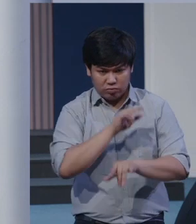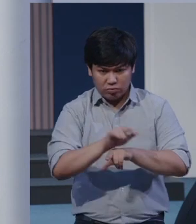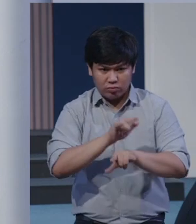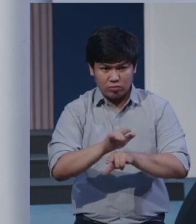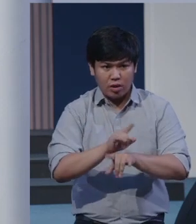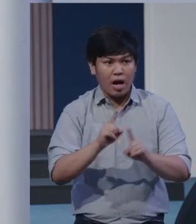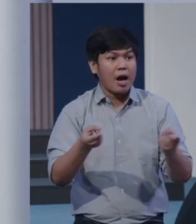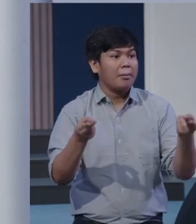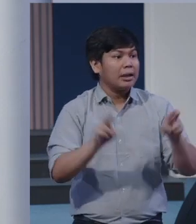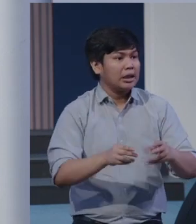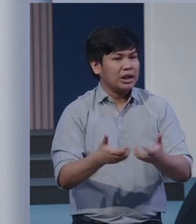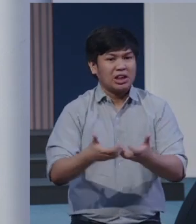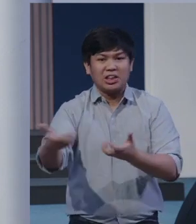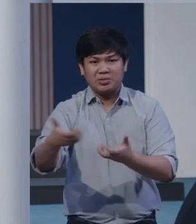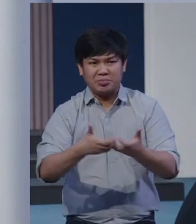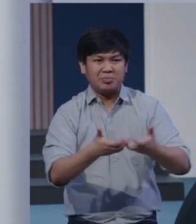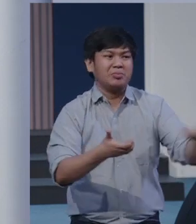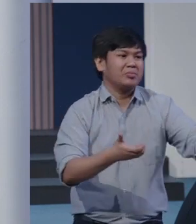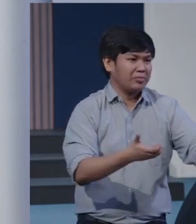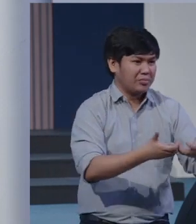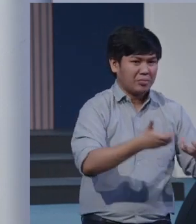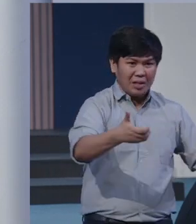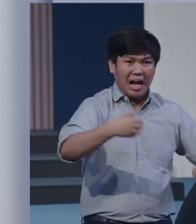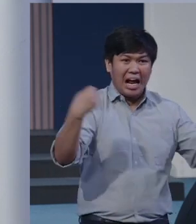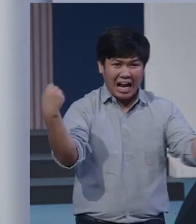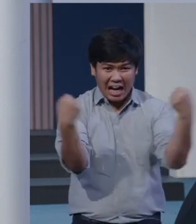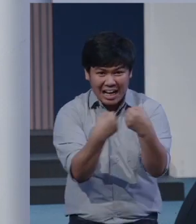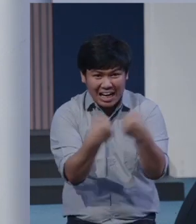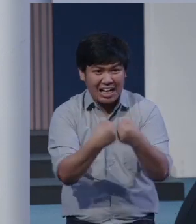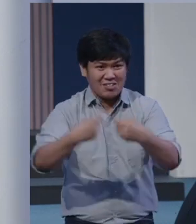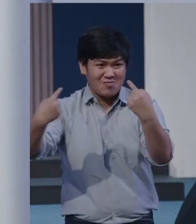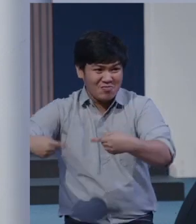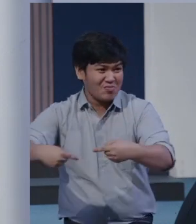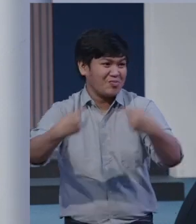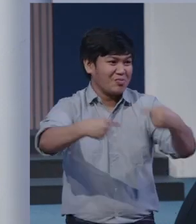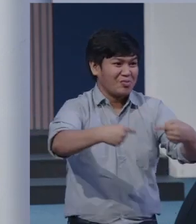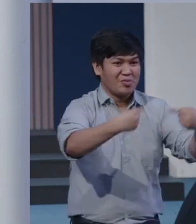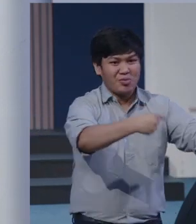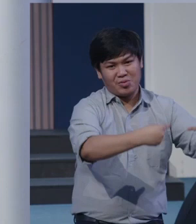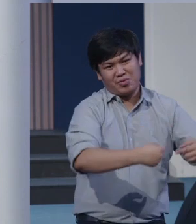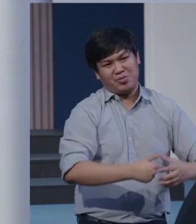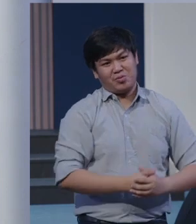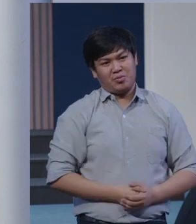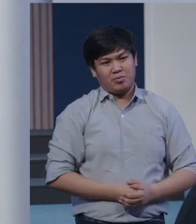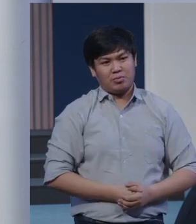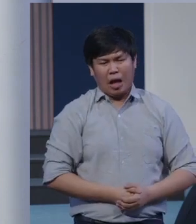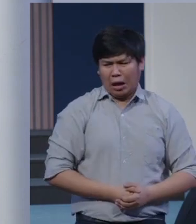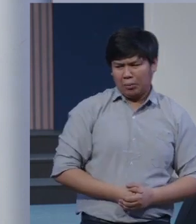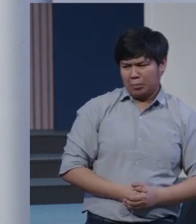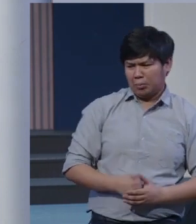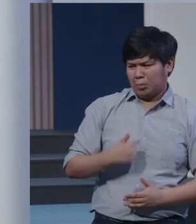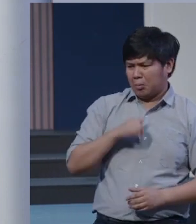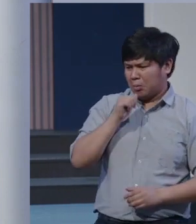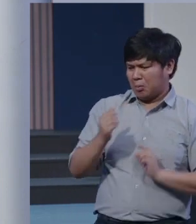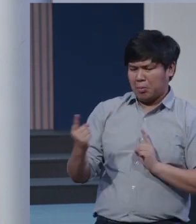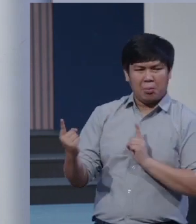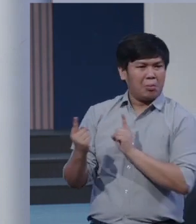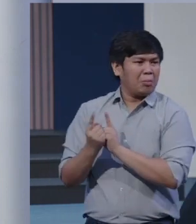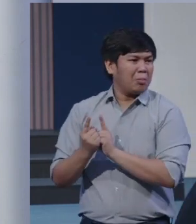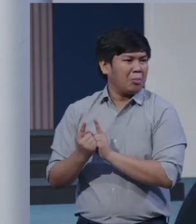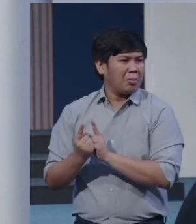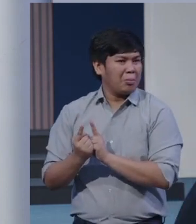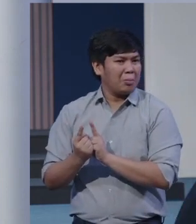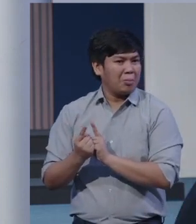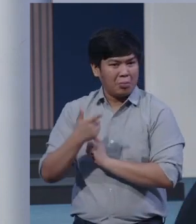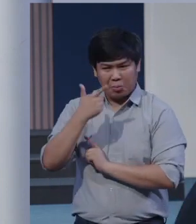body Mahirap po talaga yung nag-aaway-away sa loob ng kapatiran yung tayong magkakapatid